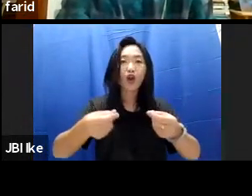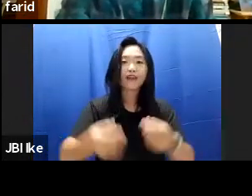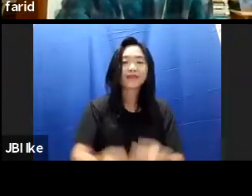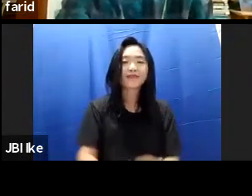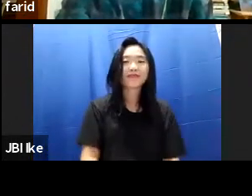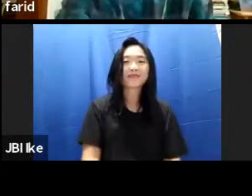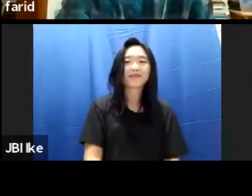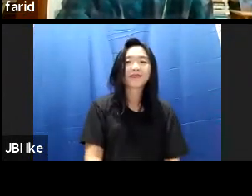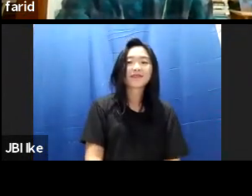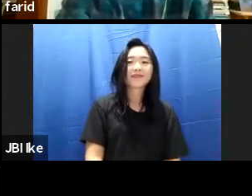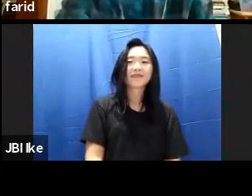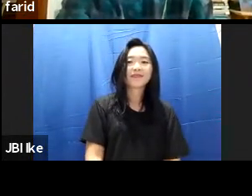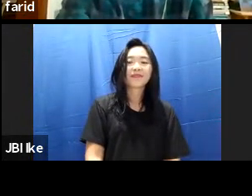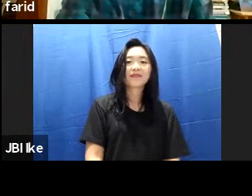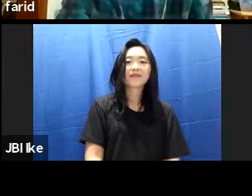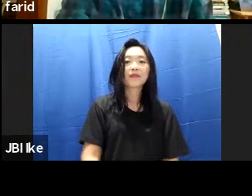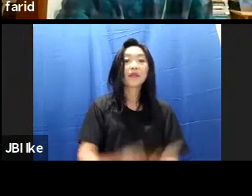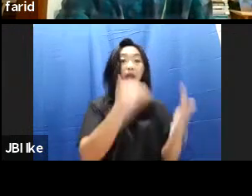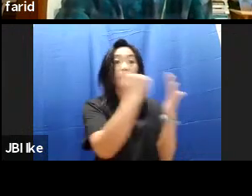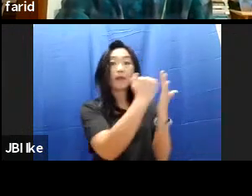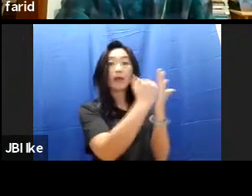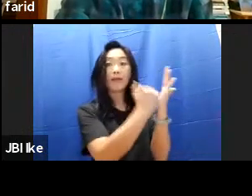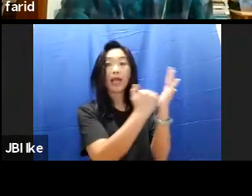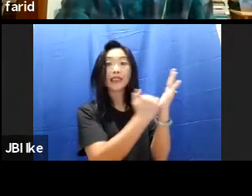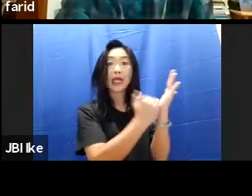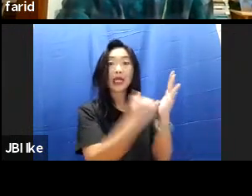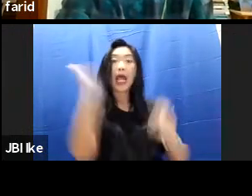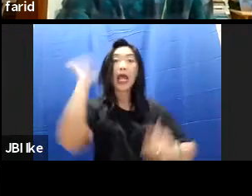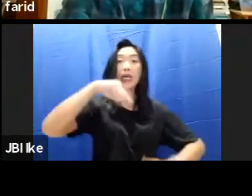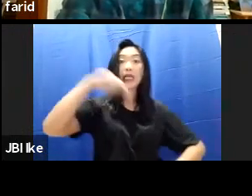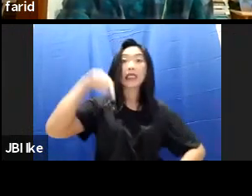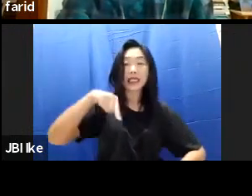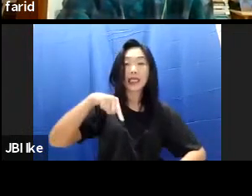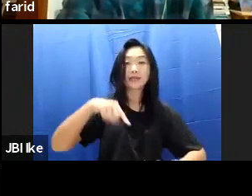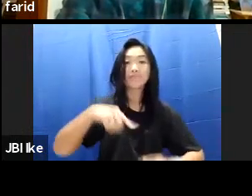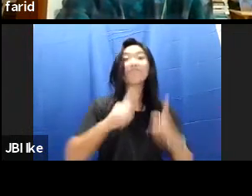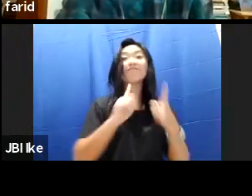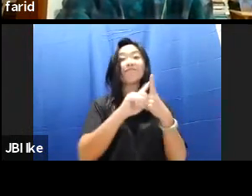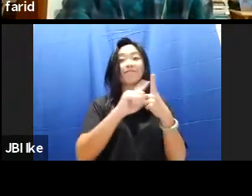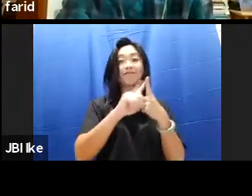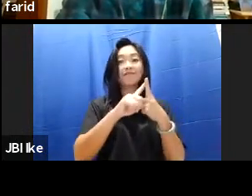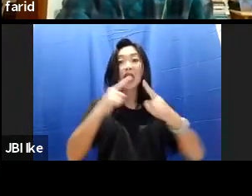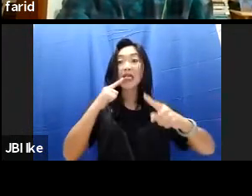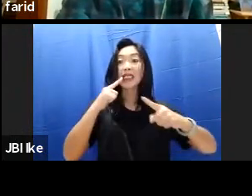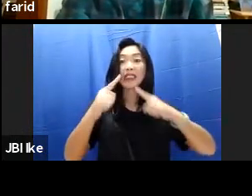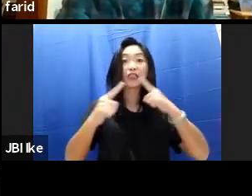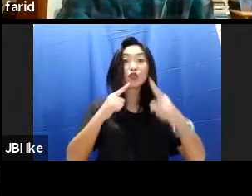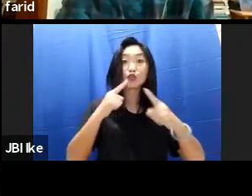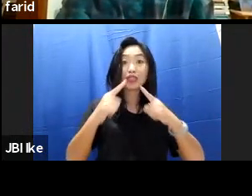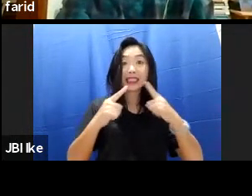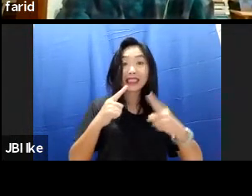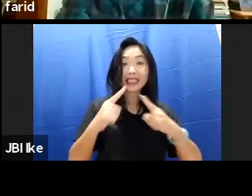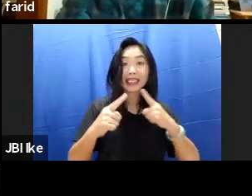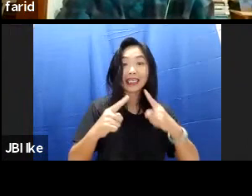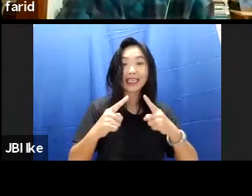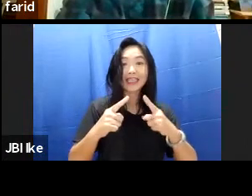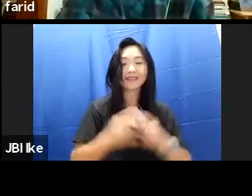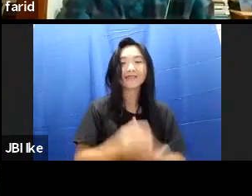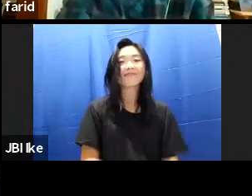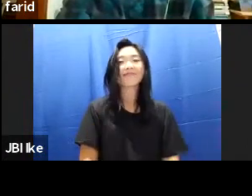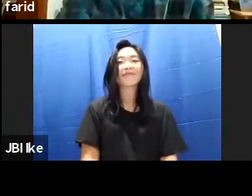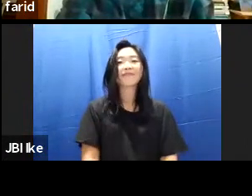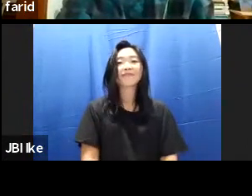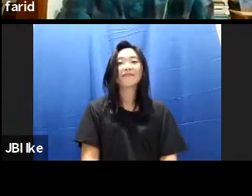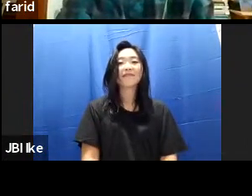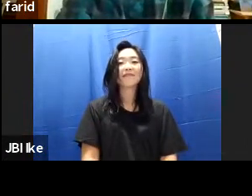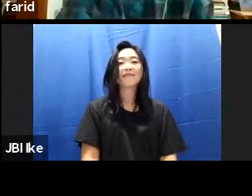pada hari ini. Yang pertama adalah talk show, serial yang diadakan oleh Let's Talk, sudah memasuki seri ke-19.